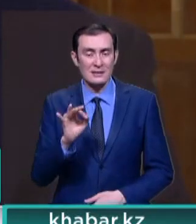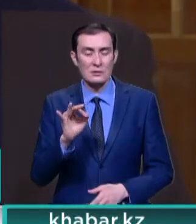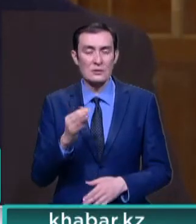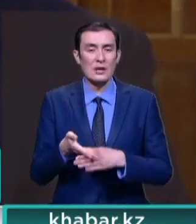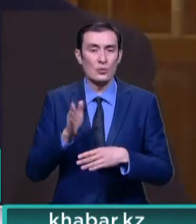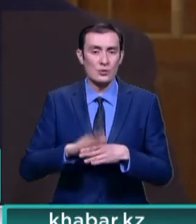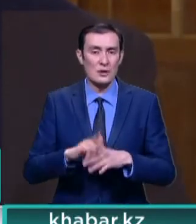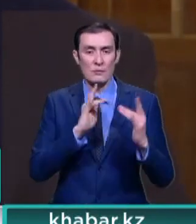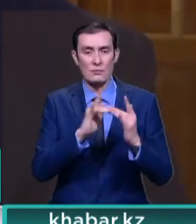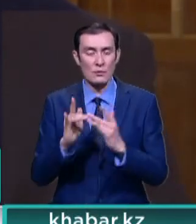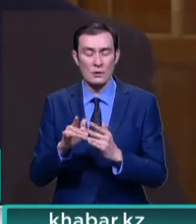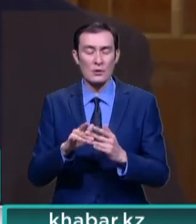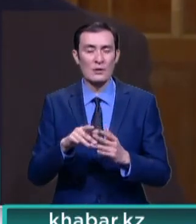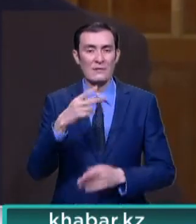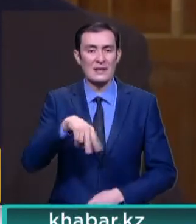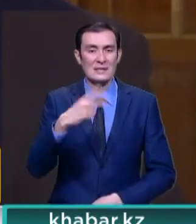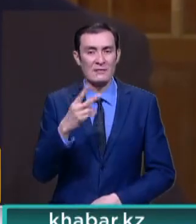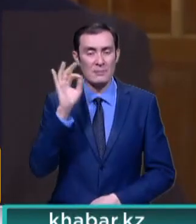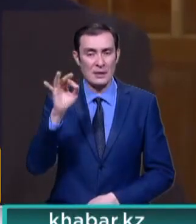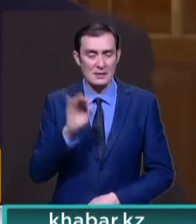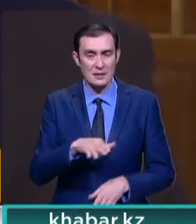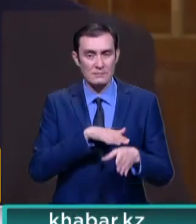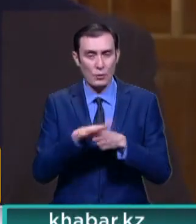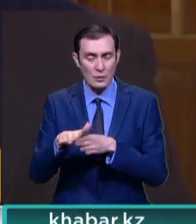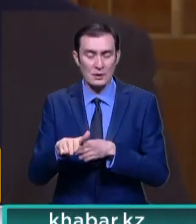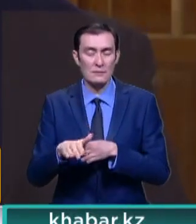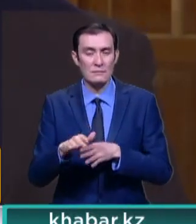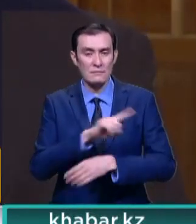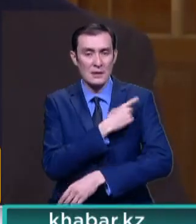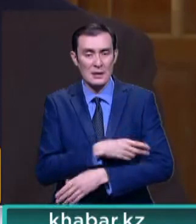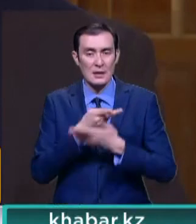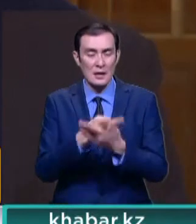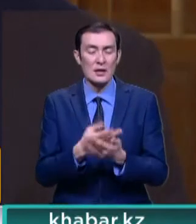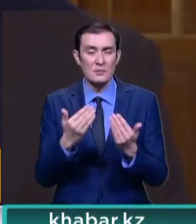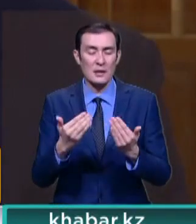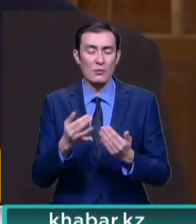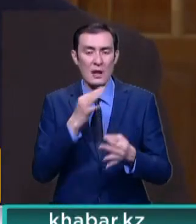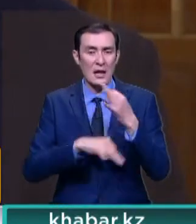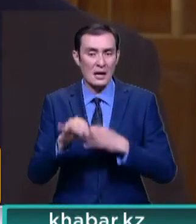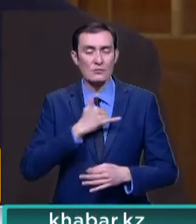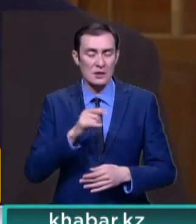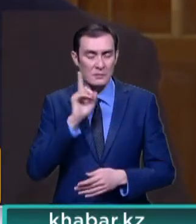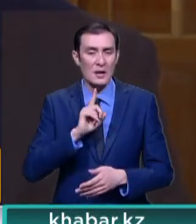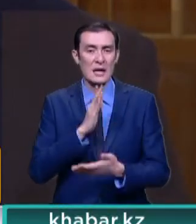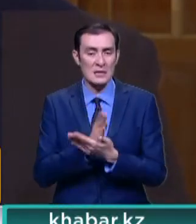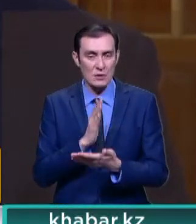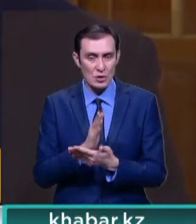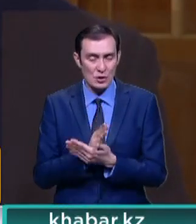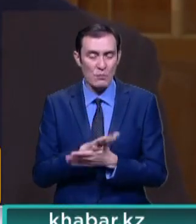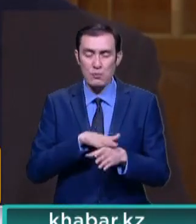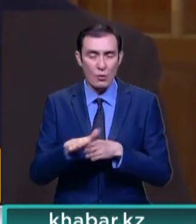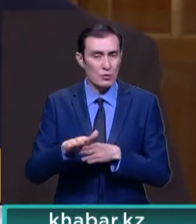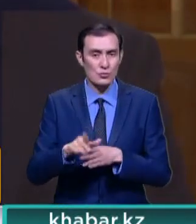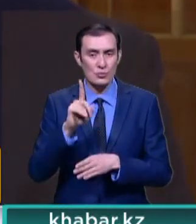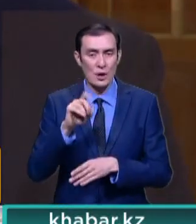коечного фонда составляет 22%. Соответственно, лекарствами мы обеспечены в